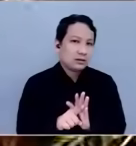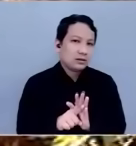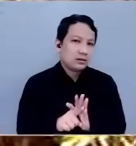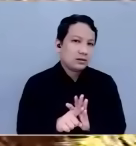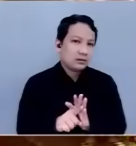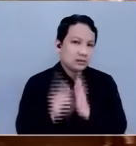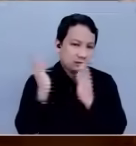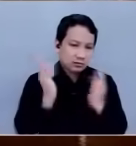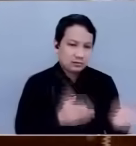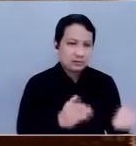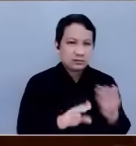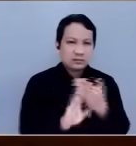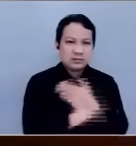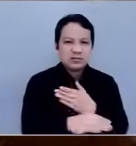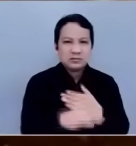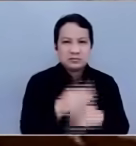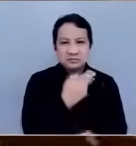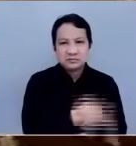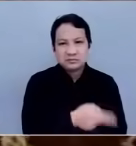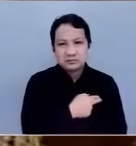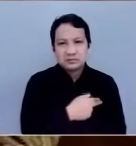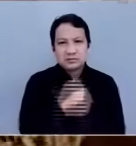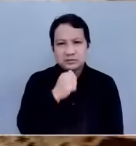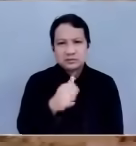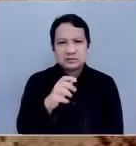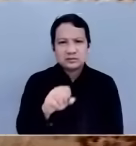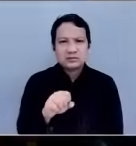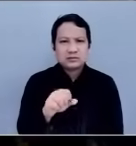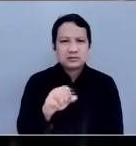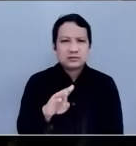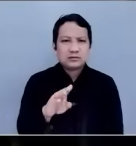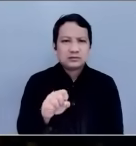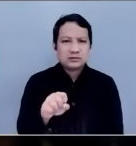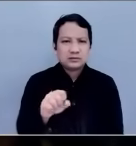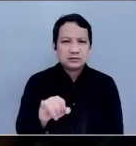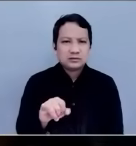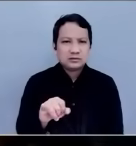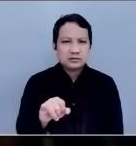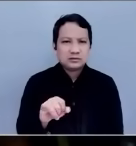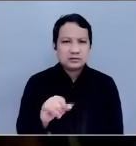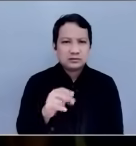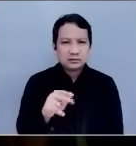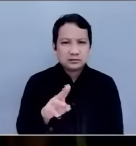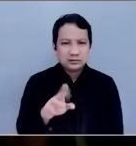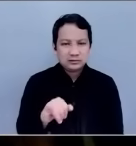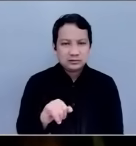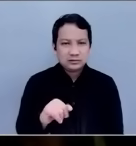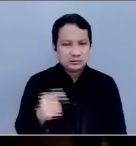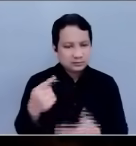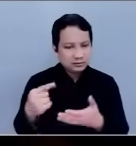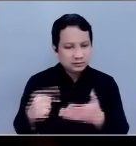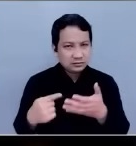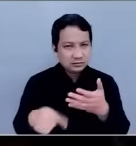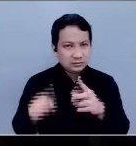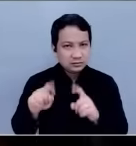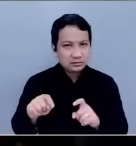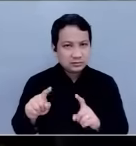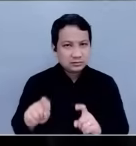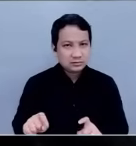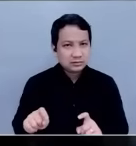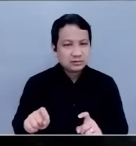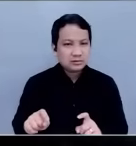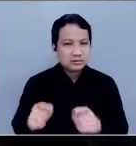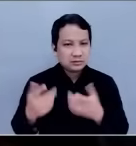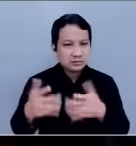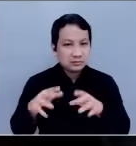baba tinanggi naman ito ng sbsi kinuha ng NBI ang bangkay para isa ilalim sa post Mar